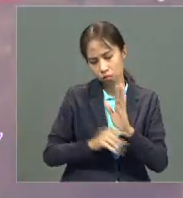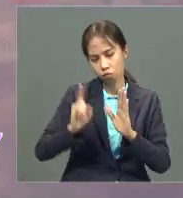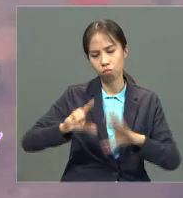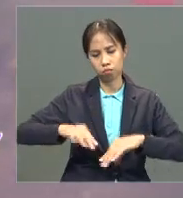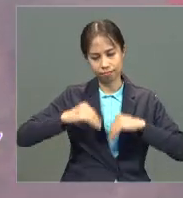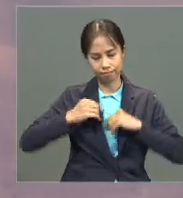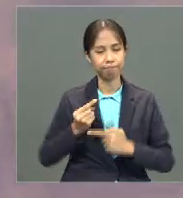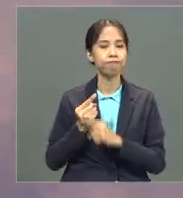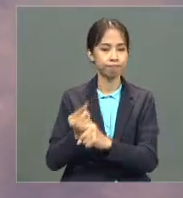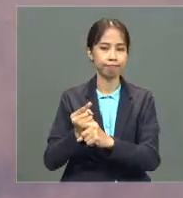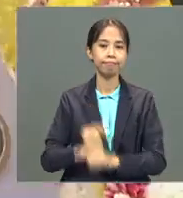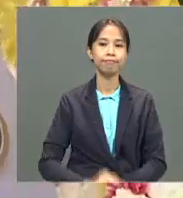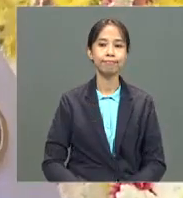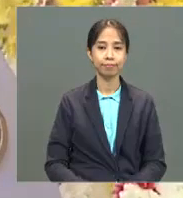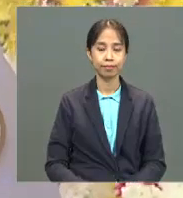ค่ะ